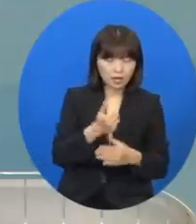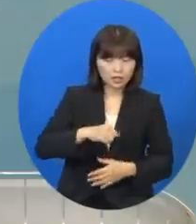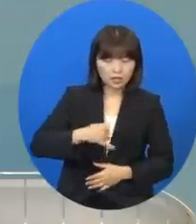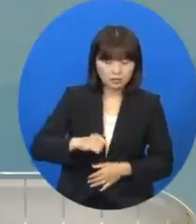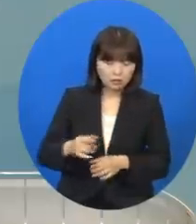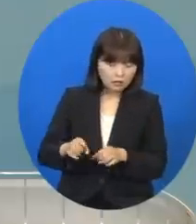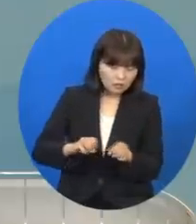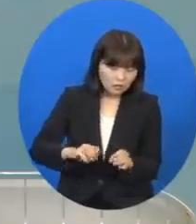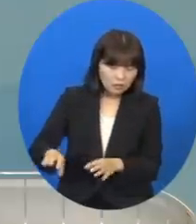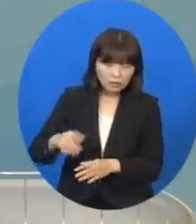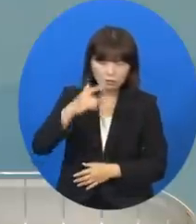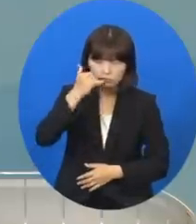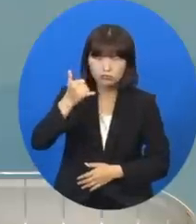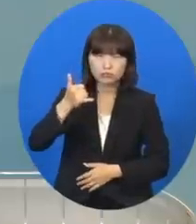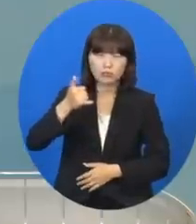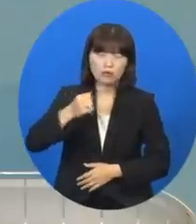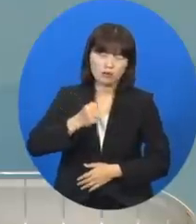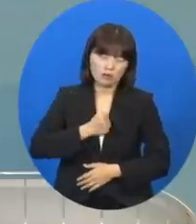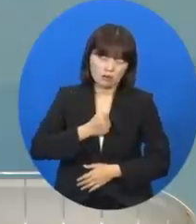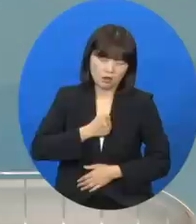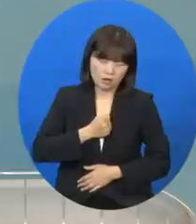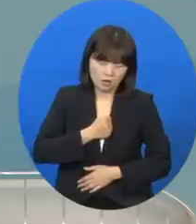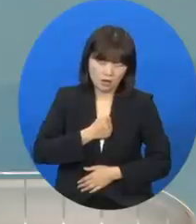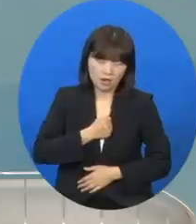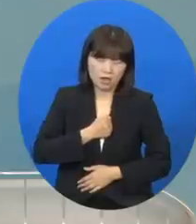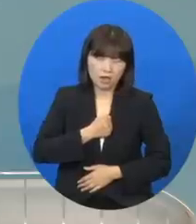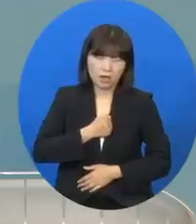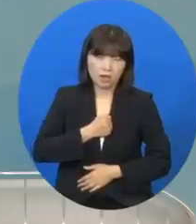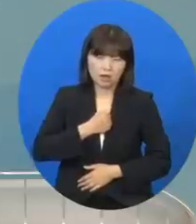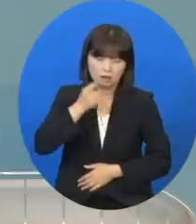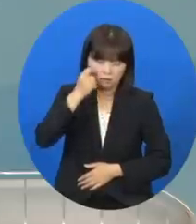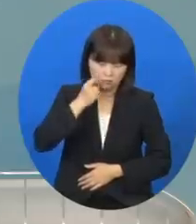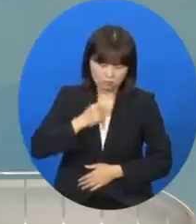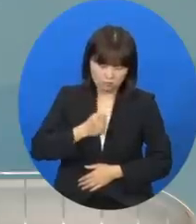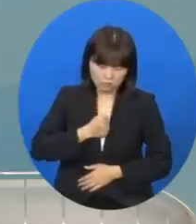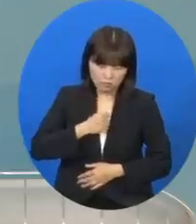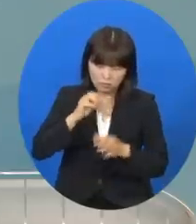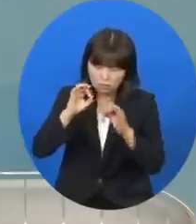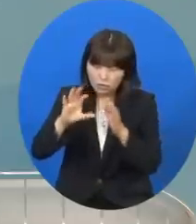사정과 그 참 통곡을 볼 때마다 울게